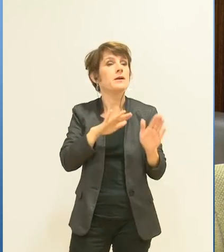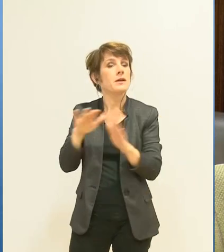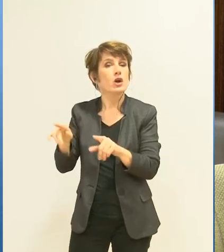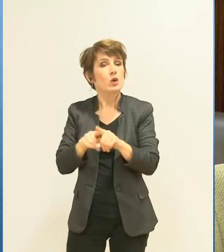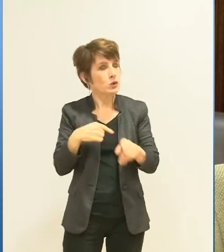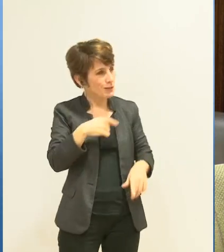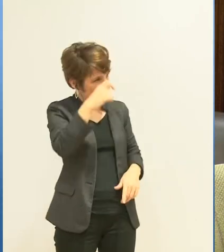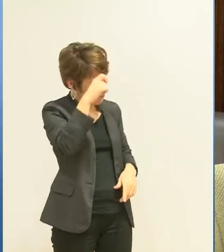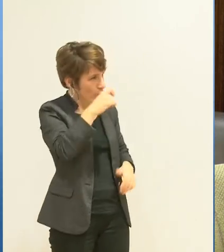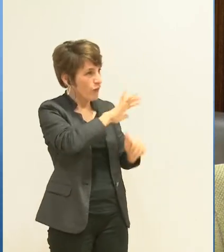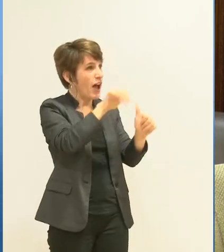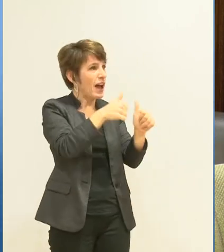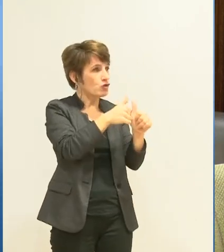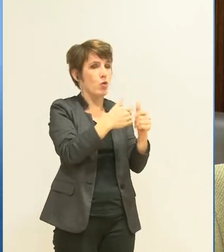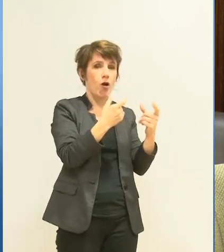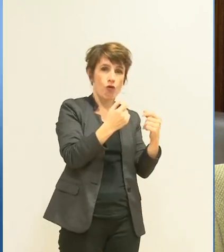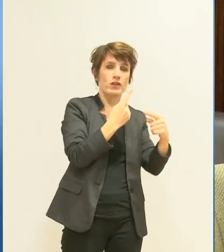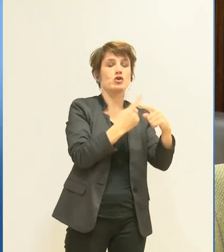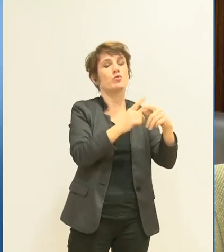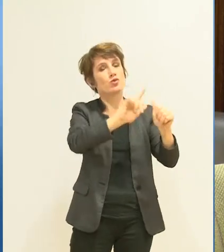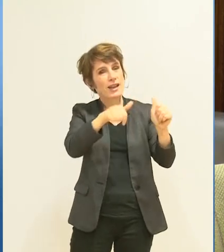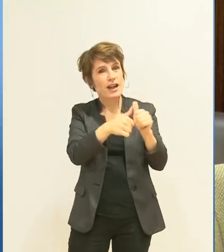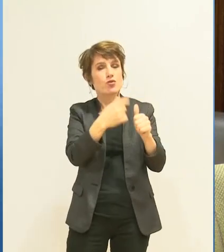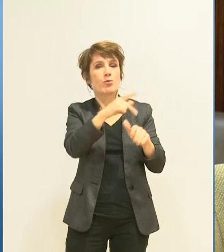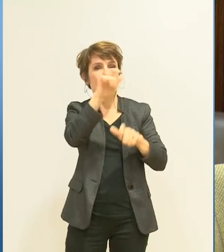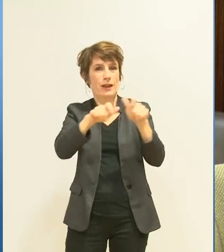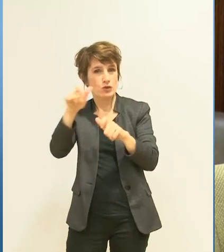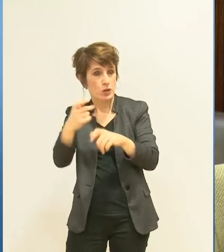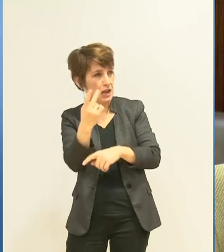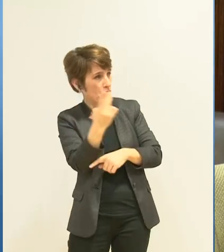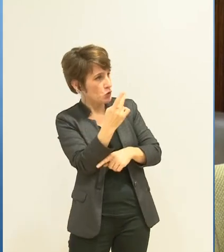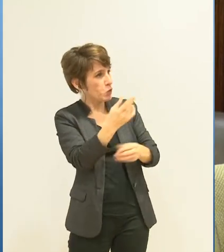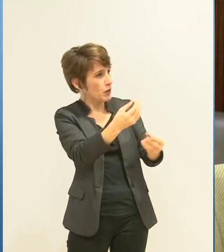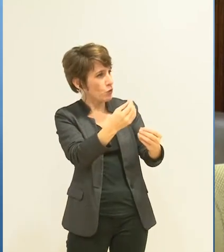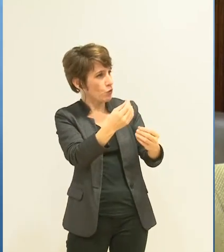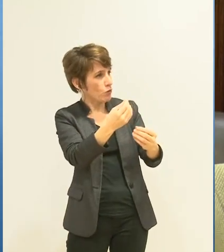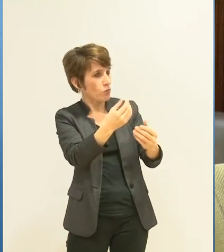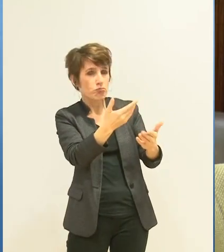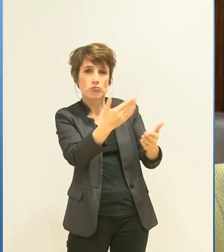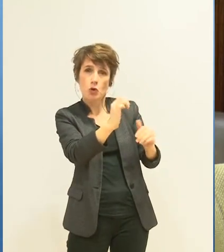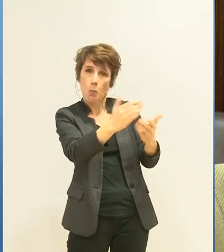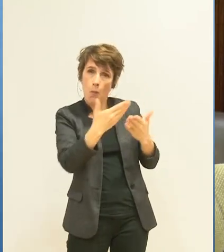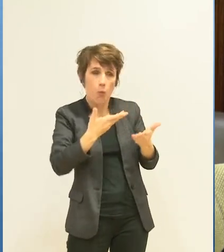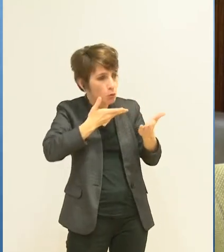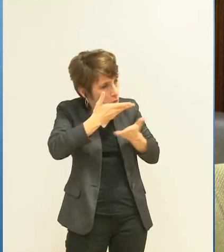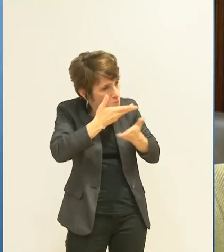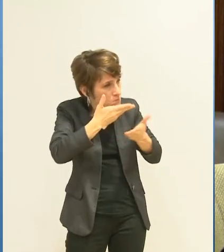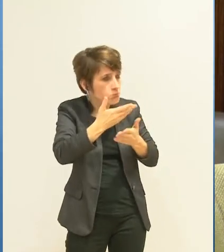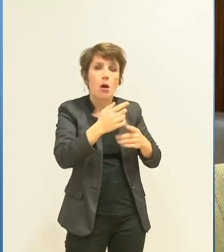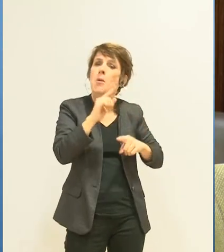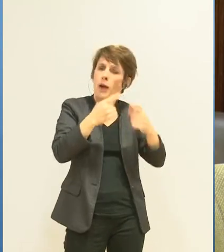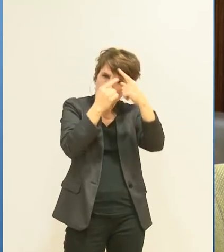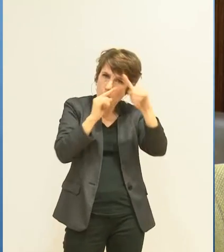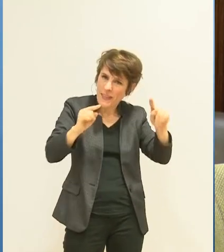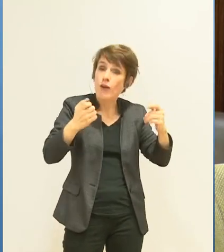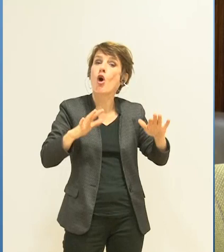personnel qui co-préside la commission ressource et permettent un échange constructif à l'écouté des oppositions même si nous ne partageons pas